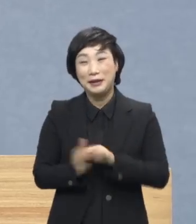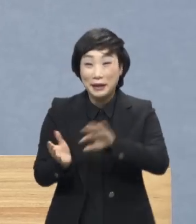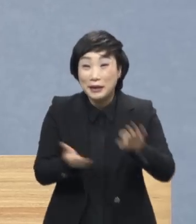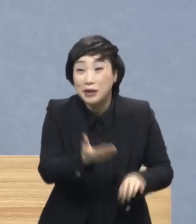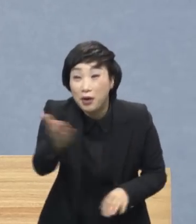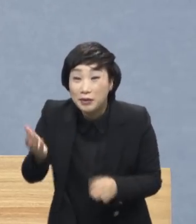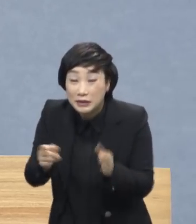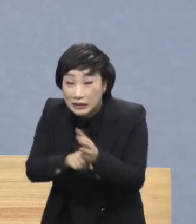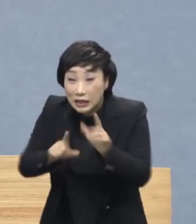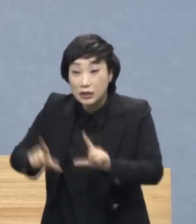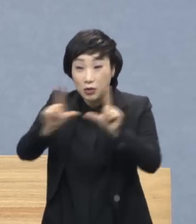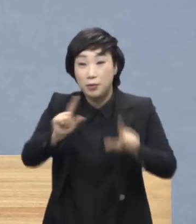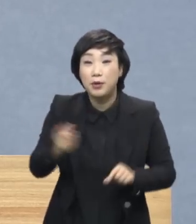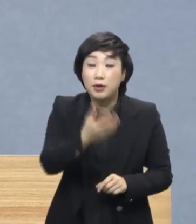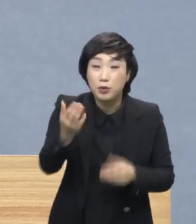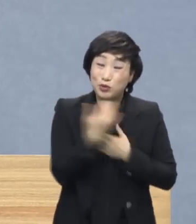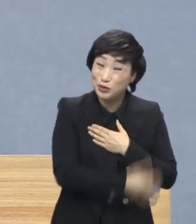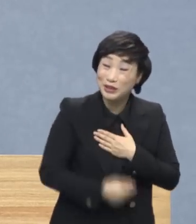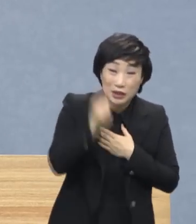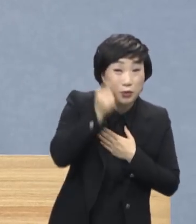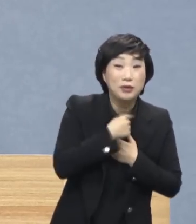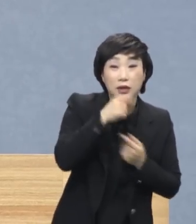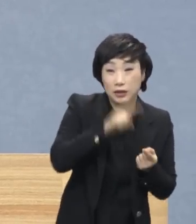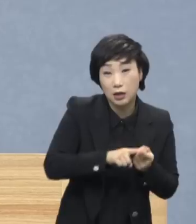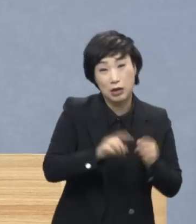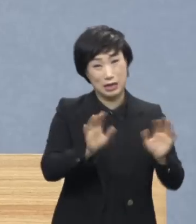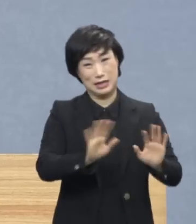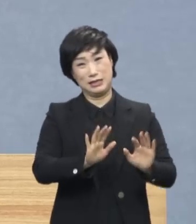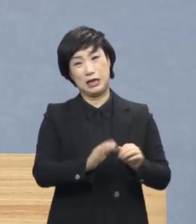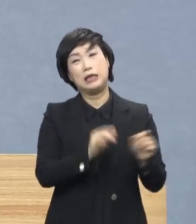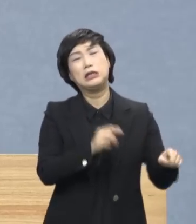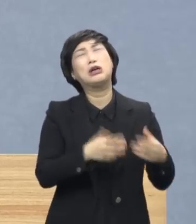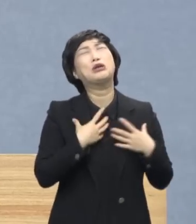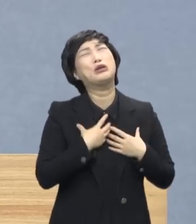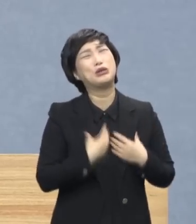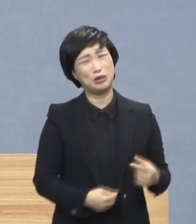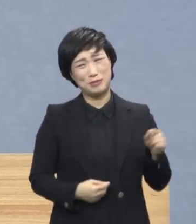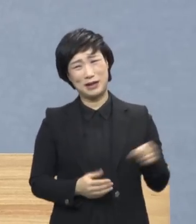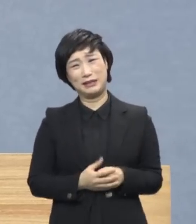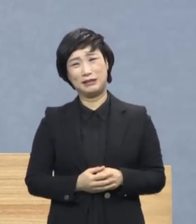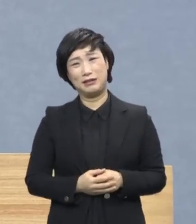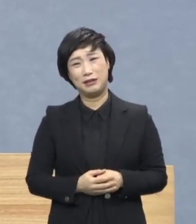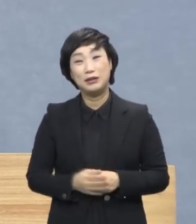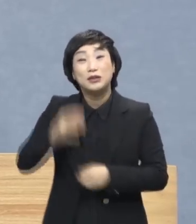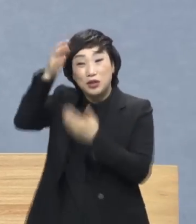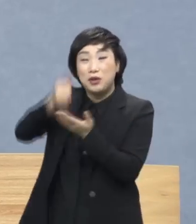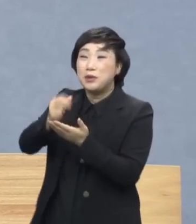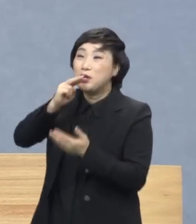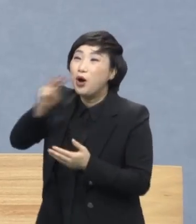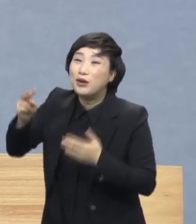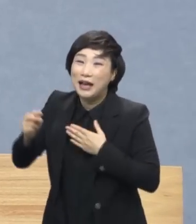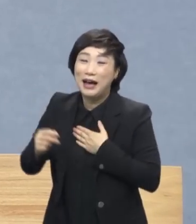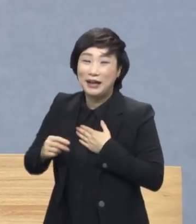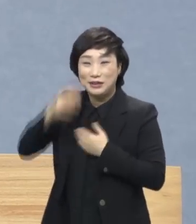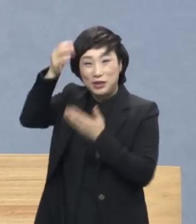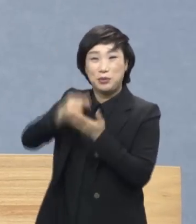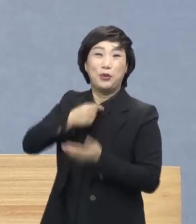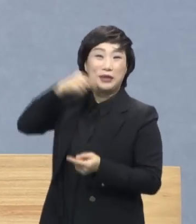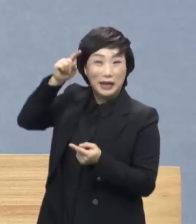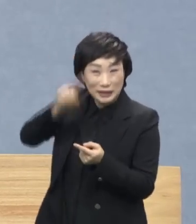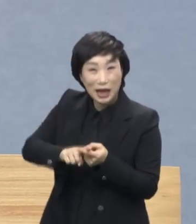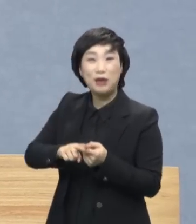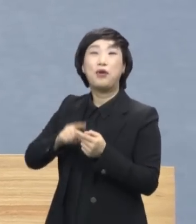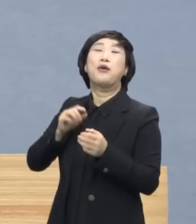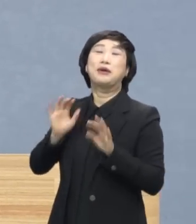신앙생활은 육신의 생각이 원하는 대로 되기 바라는 건 이미 절망이야. 성령이요 내 안에서 성령이 원하는